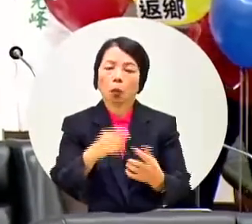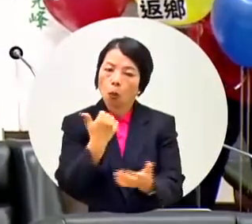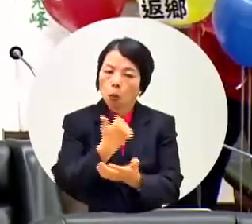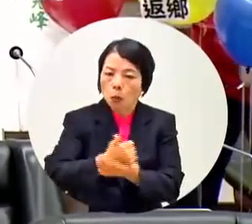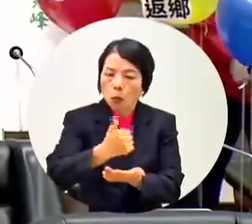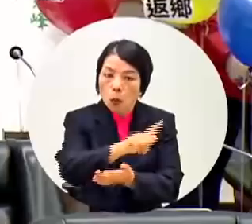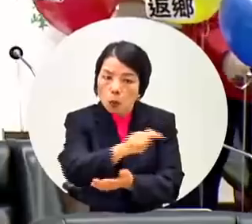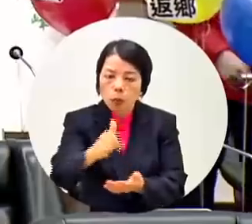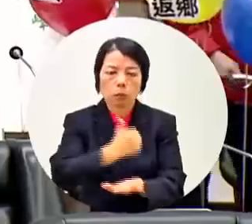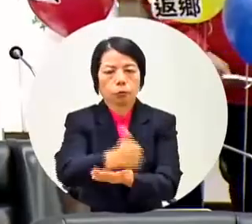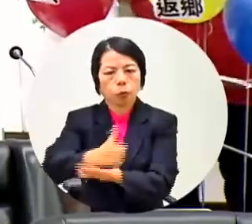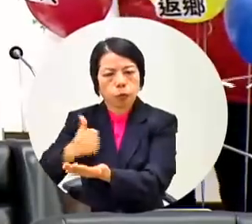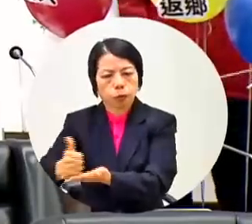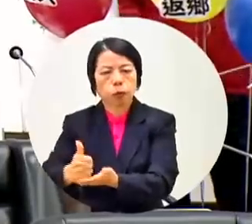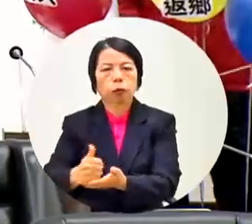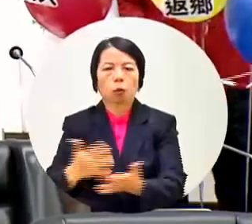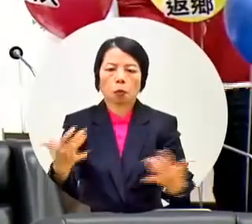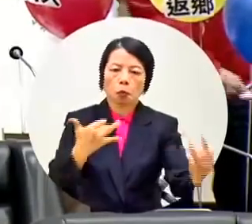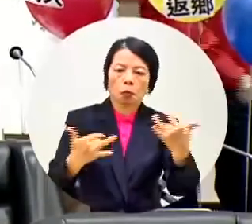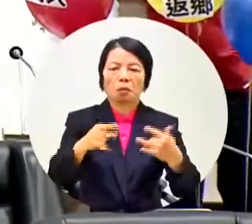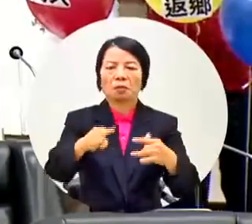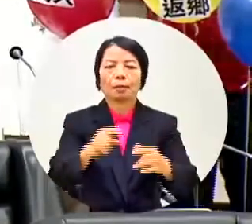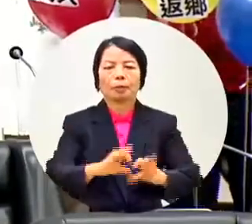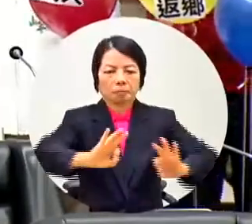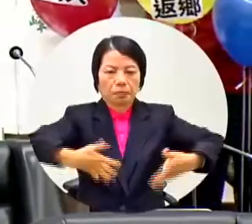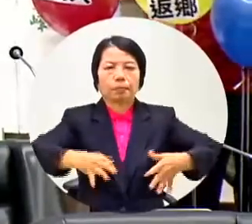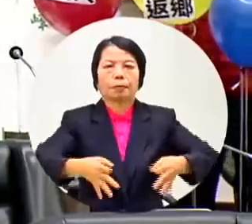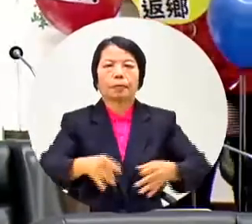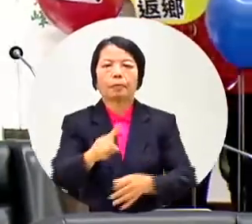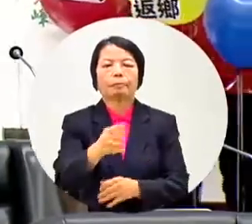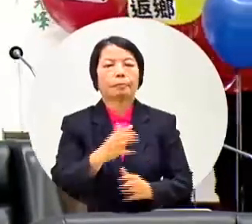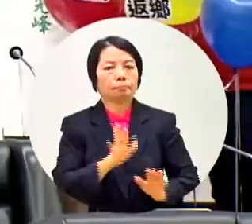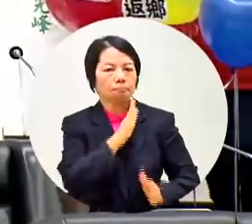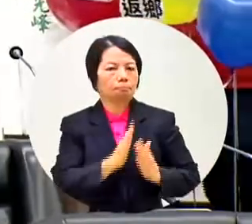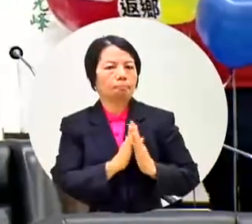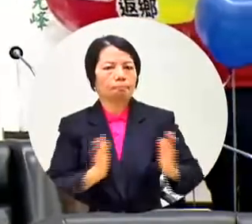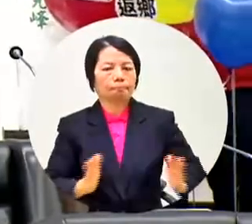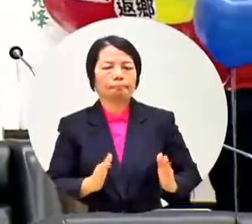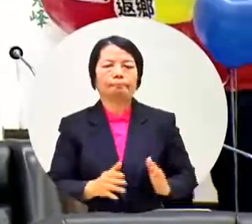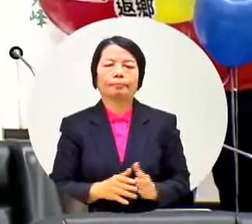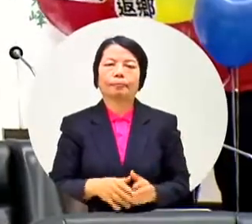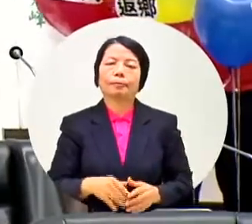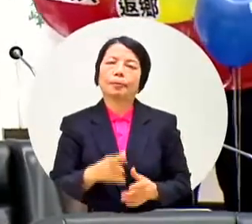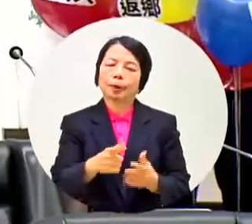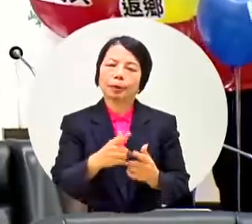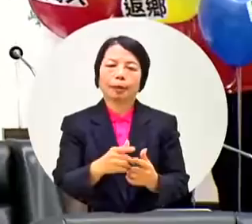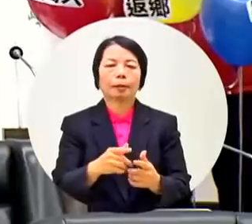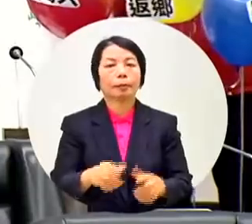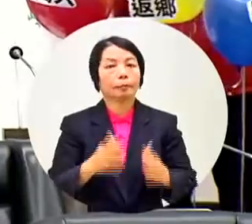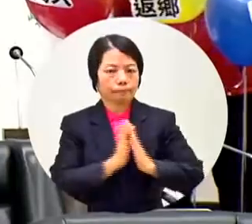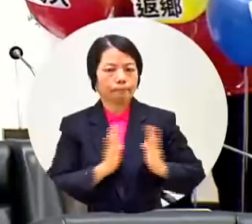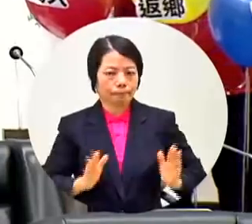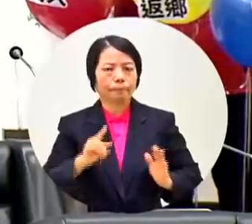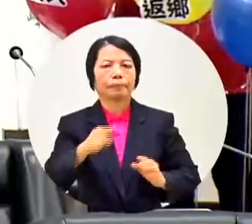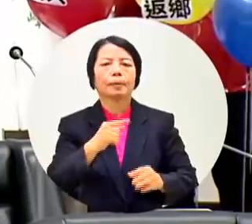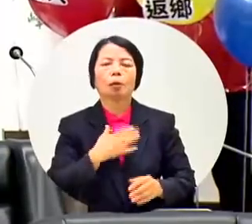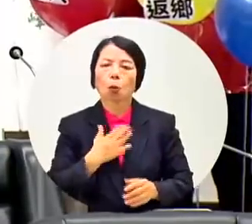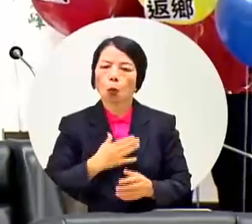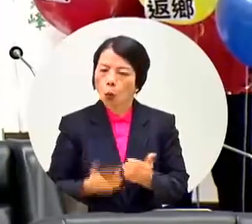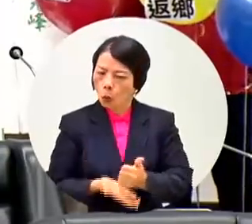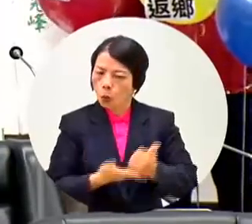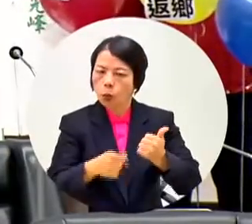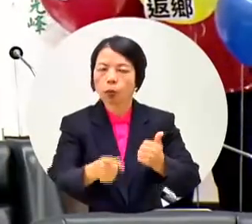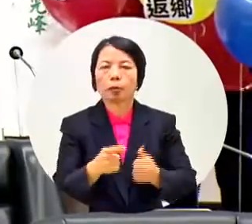一点，你是足阿傻的、足干脆的人啦。所以我欣赏你这点，所以我希望你未来嘛是阿傻的干脆吼。所以你这